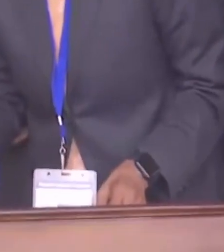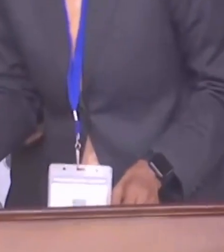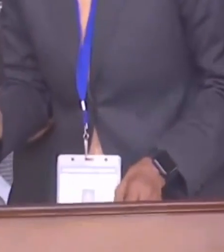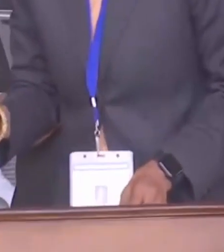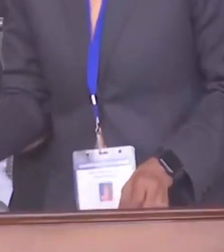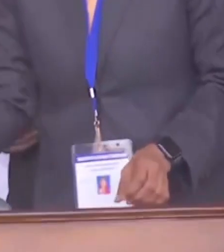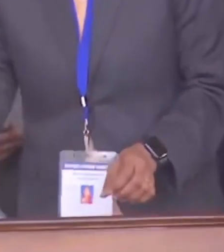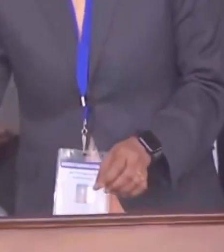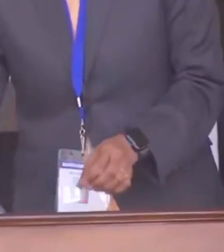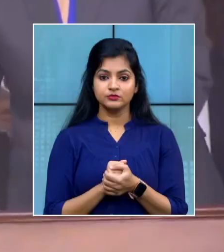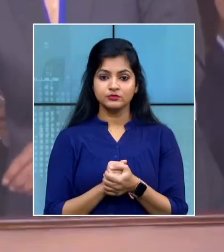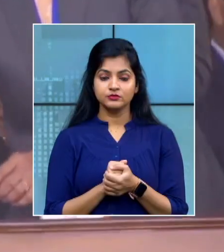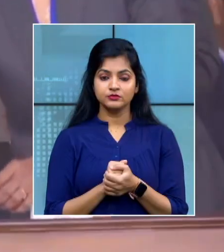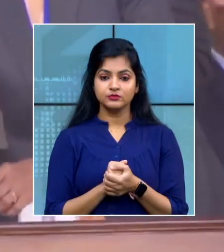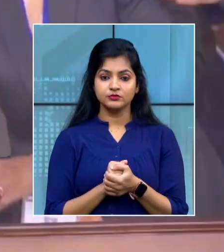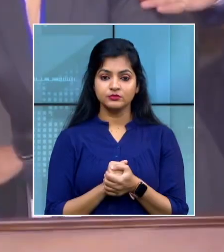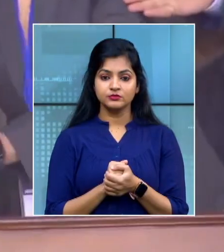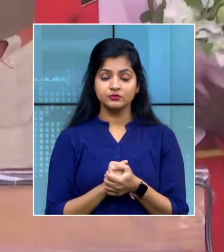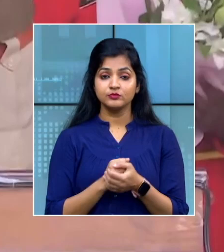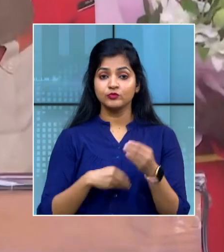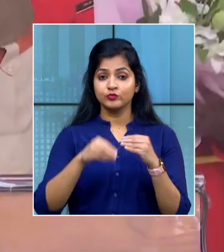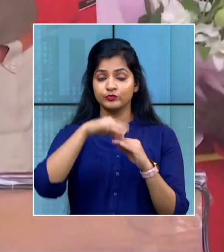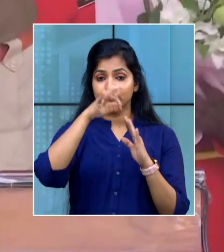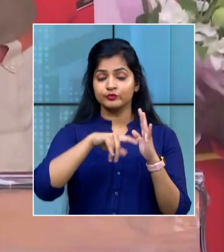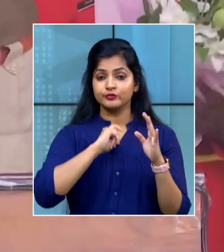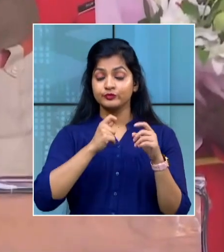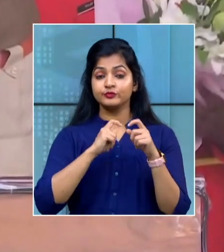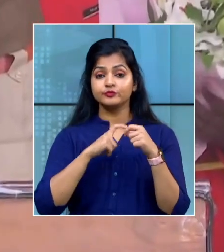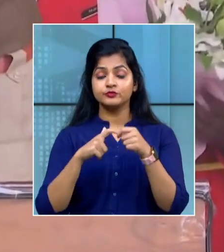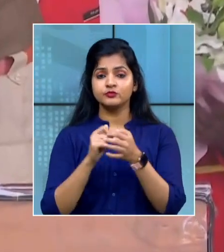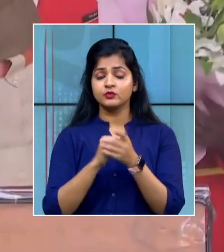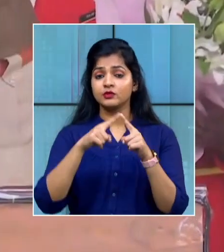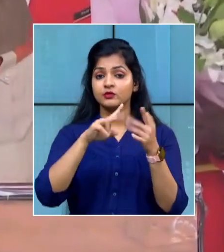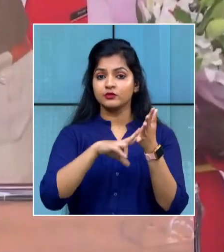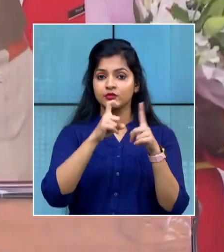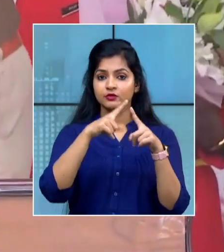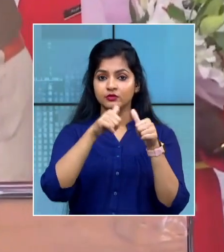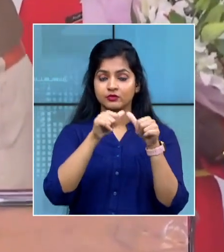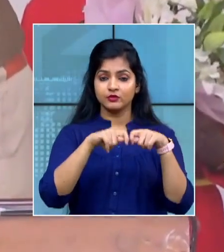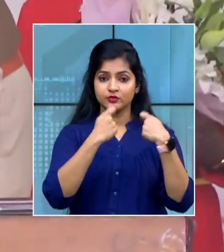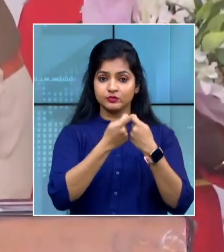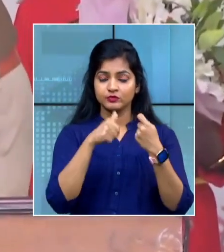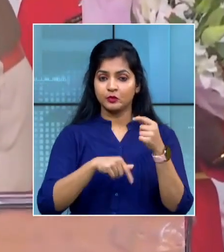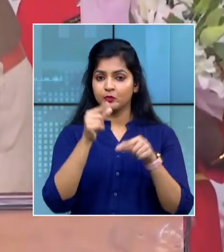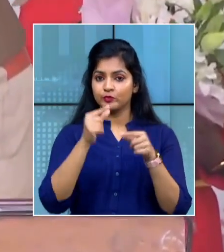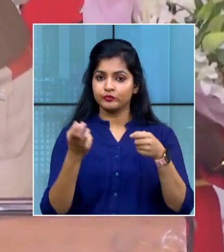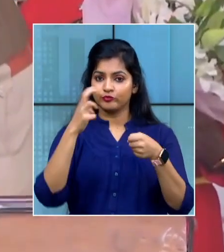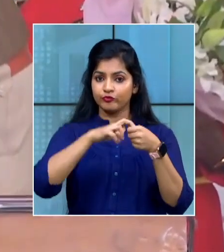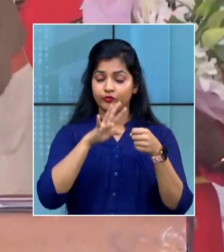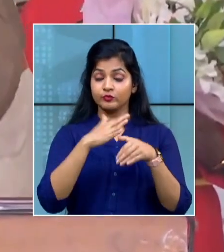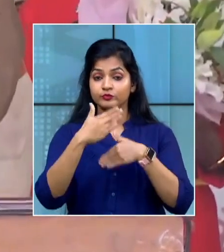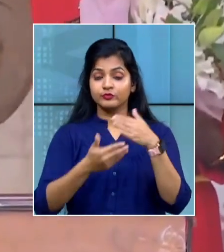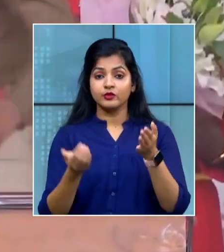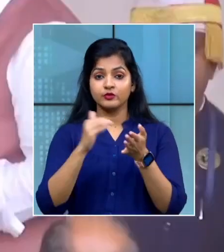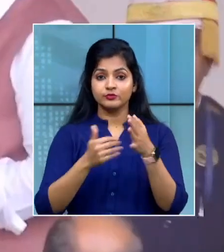ആർ അച്യുതൻ വിവരങ്ങളുമായി ചേരുന്നുണ്ട്. അച്യുതൻ, ഇന്ത്യ സഖ്യ നേതാക്കളും ചടങ്ങിന്റെ ഭാഗമായിരുന്നു. വിവരങ്ങൾ എന്താണ്? തുടർഭരണത്തിന്റെ ആത്മവിശ്വാസത്തോടുകൂടി